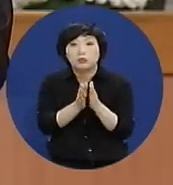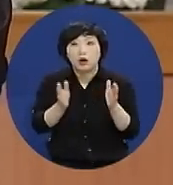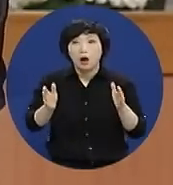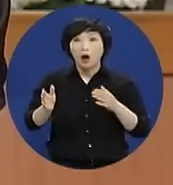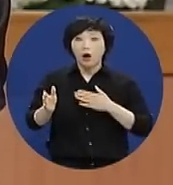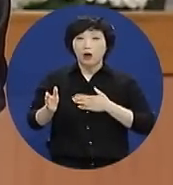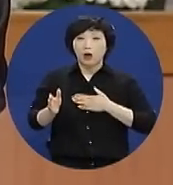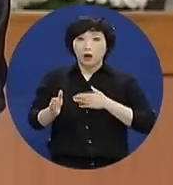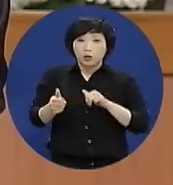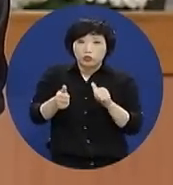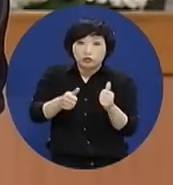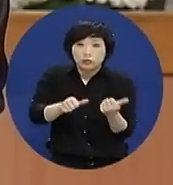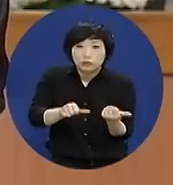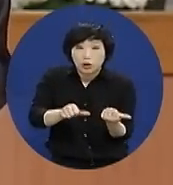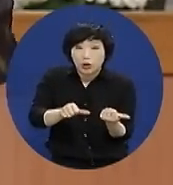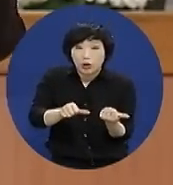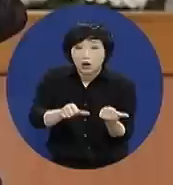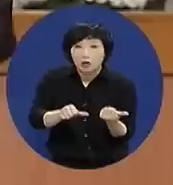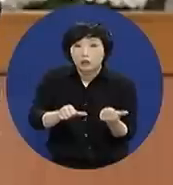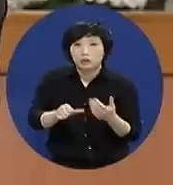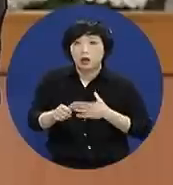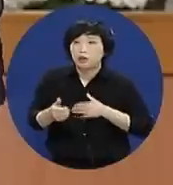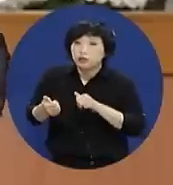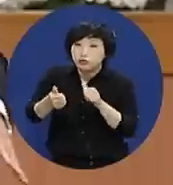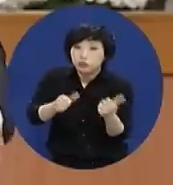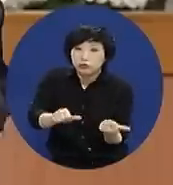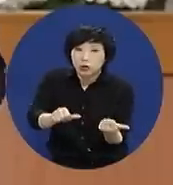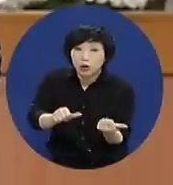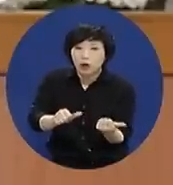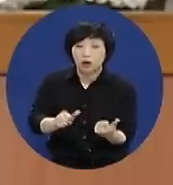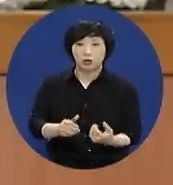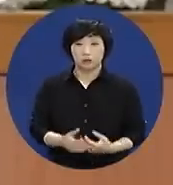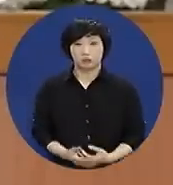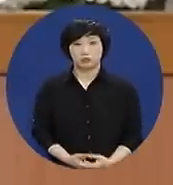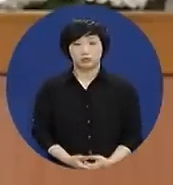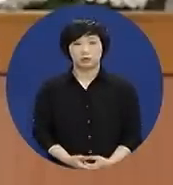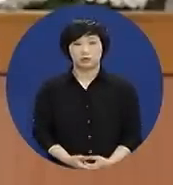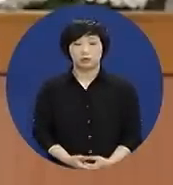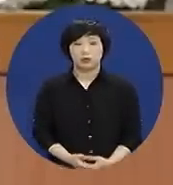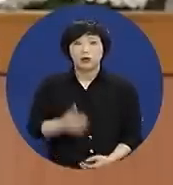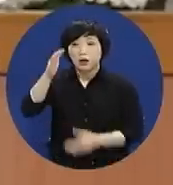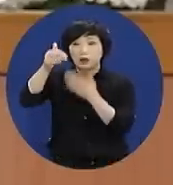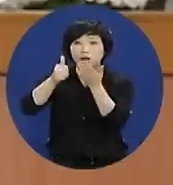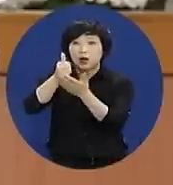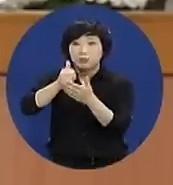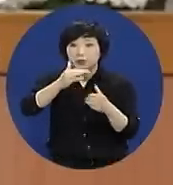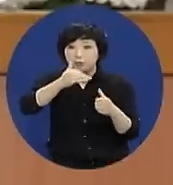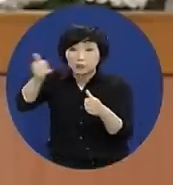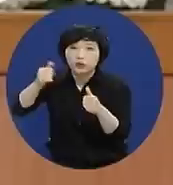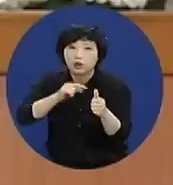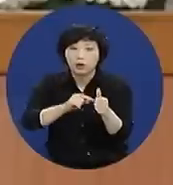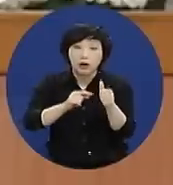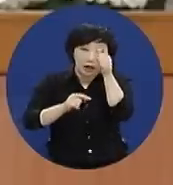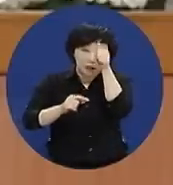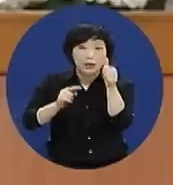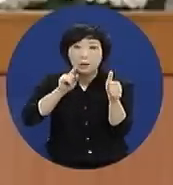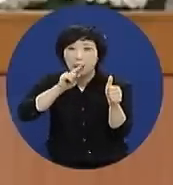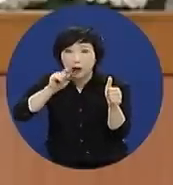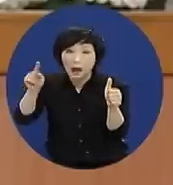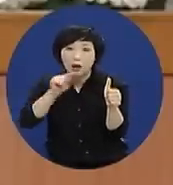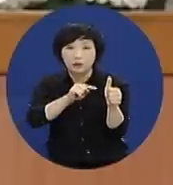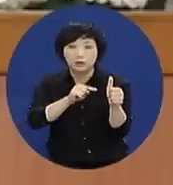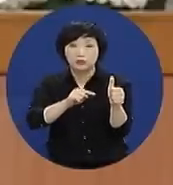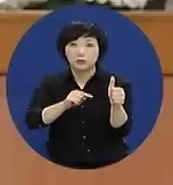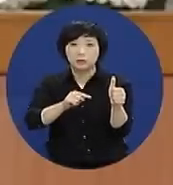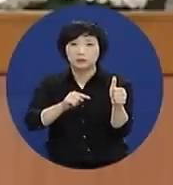ます私は死ぬだろう私は死ぬ神である主はアダムに言われますあなた